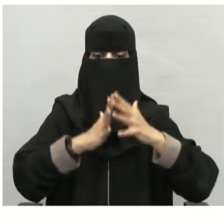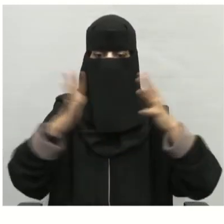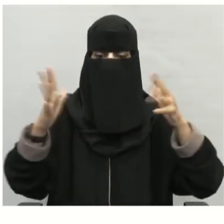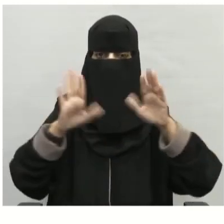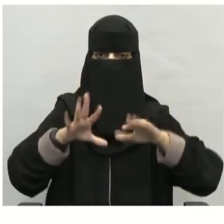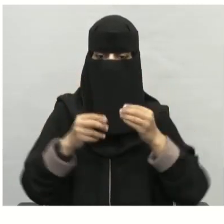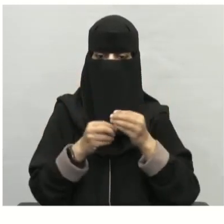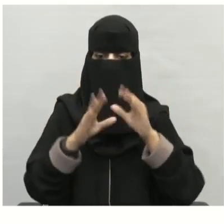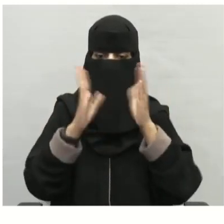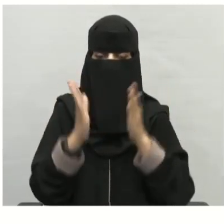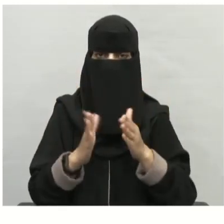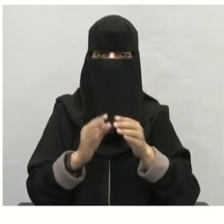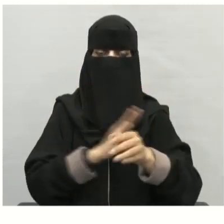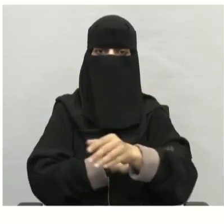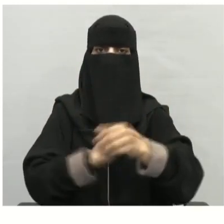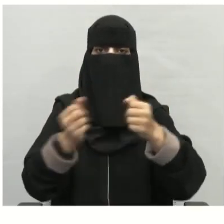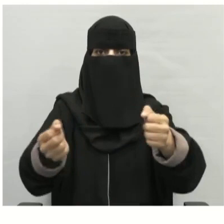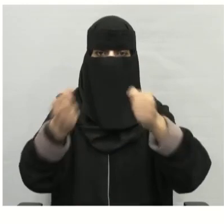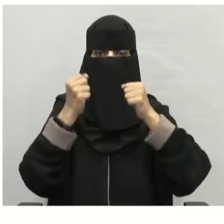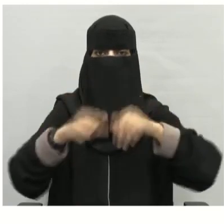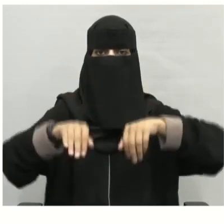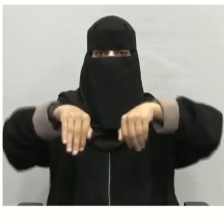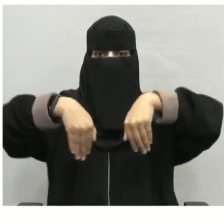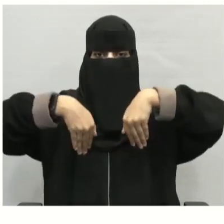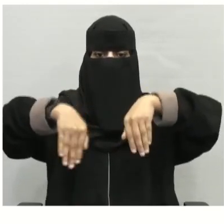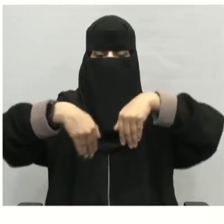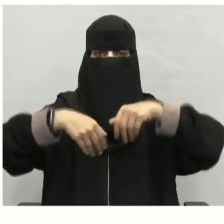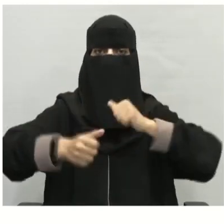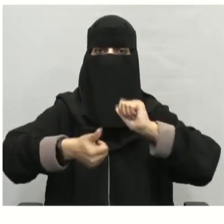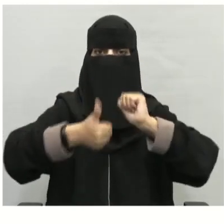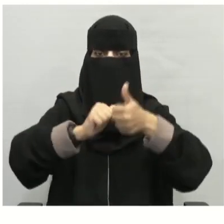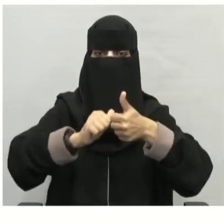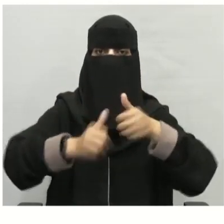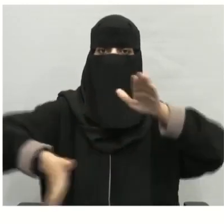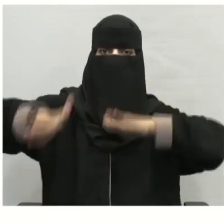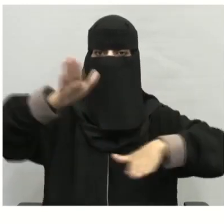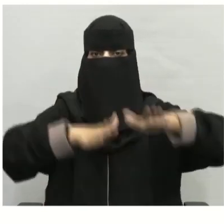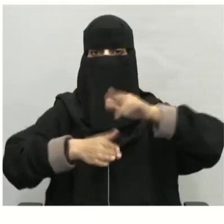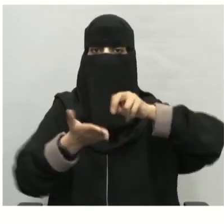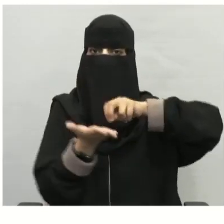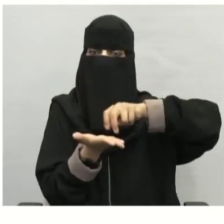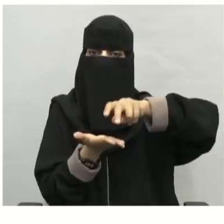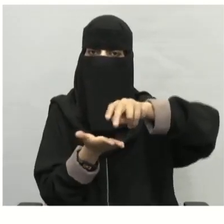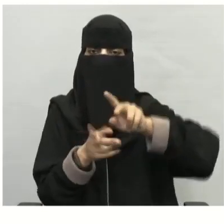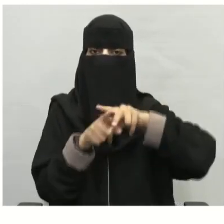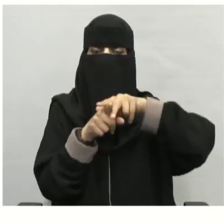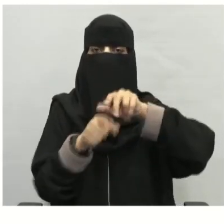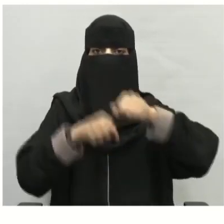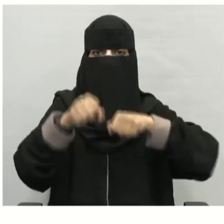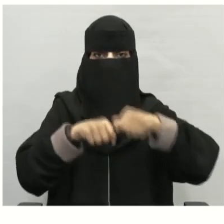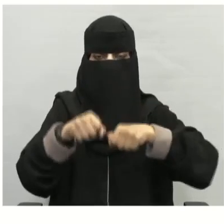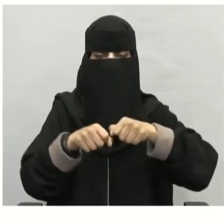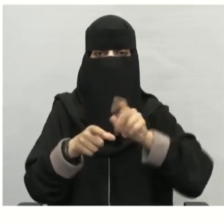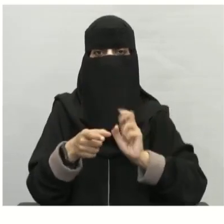الموجوده مثل الذراعين الساقين مثل الجري السباحه المشي ركوب الدراجات